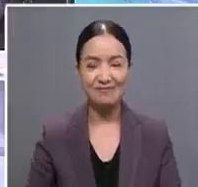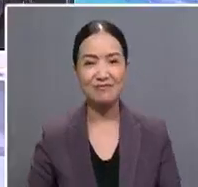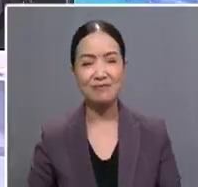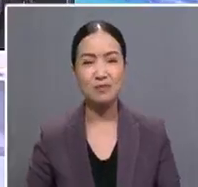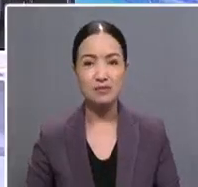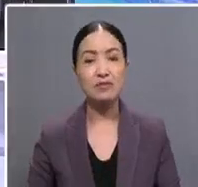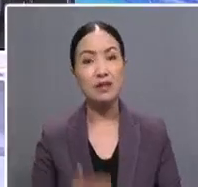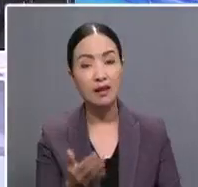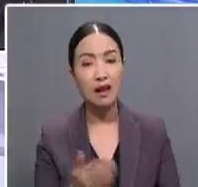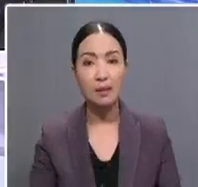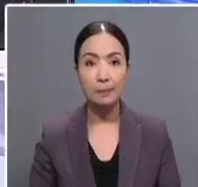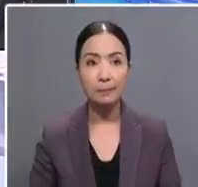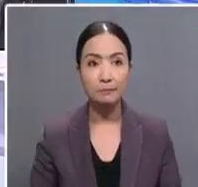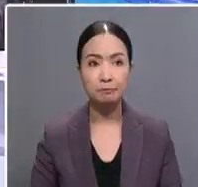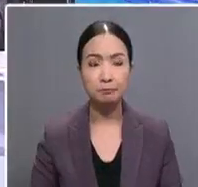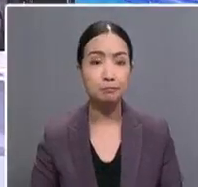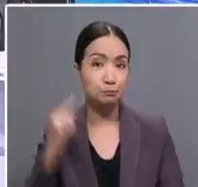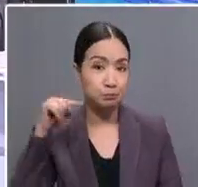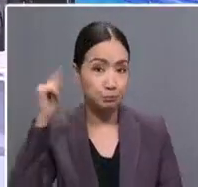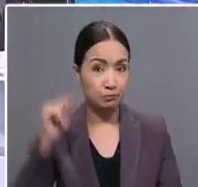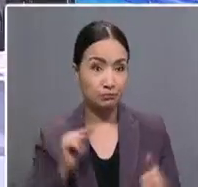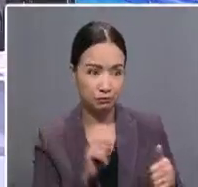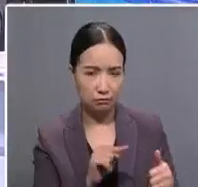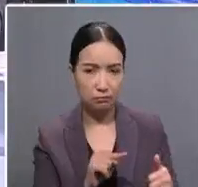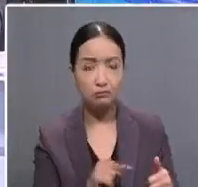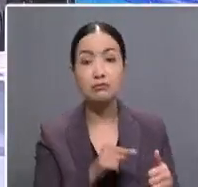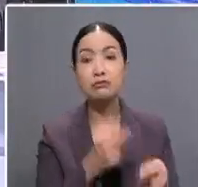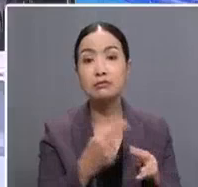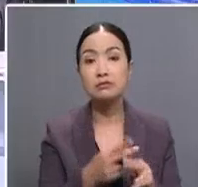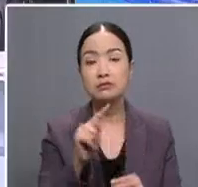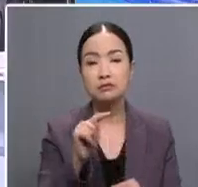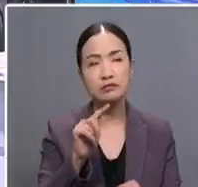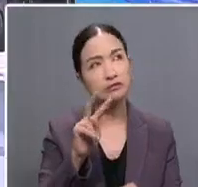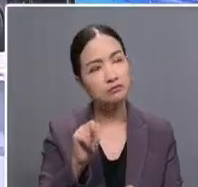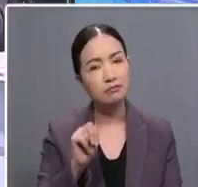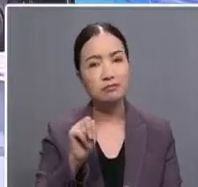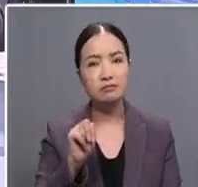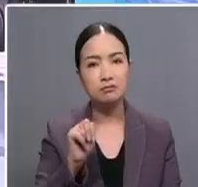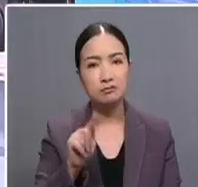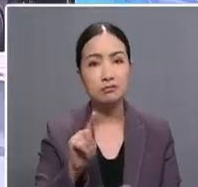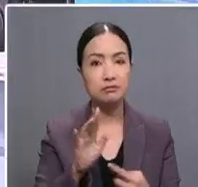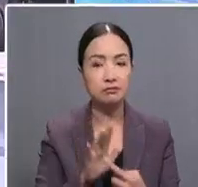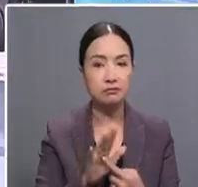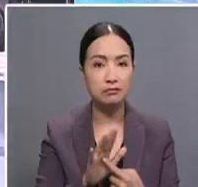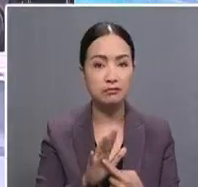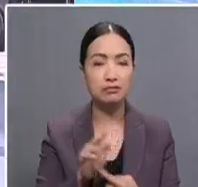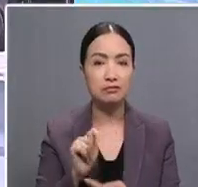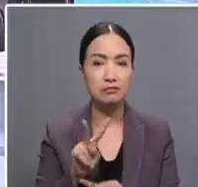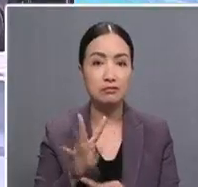ถ้าท่านไปเจอเหตุการณ์แบบที่สาวคนนี้เจอนะครับชื่อว่าคุณณัฐฐาส่วงถ้าผมอ่านผิดขออภัยนะครับ Facebook ของเข